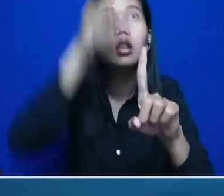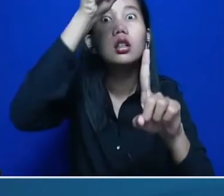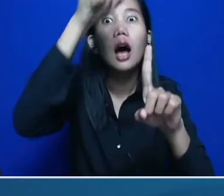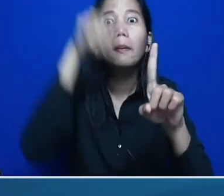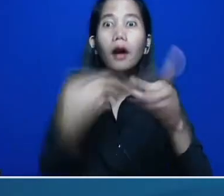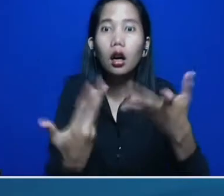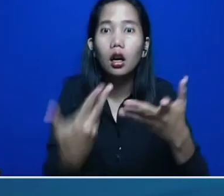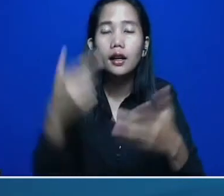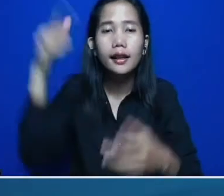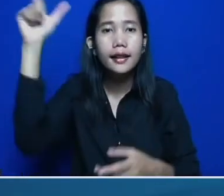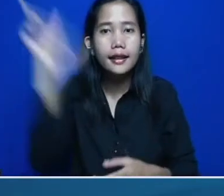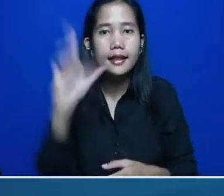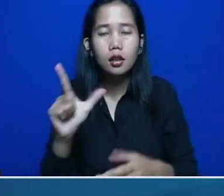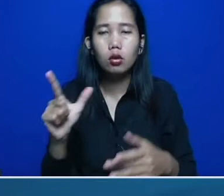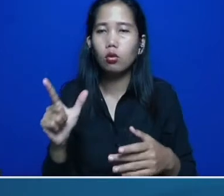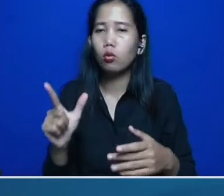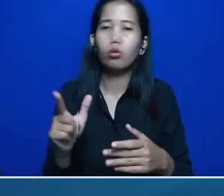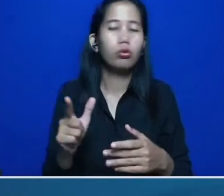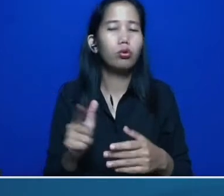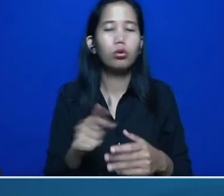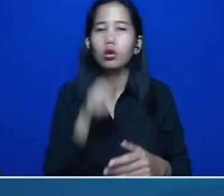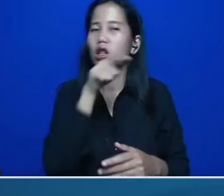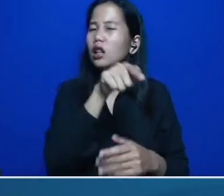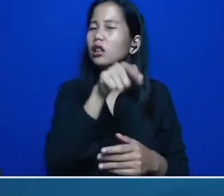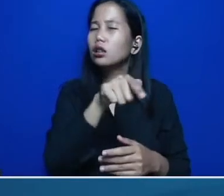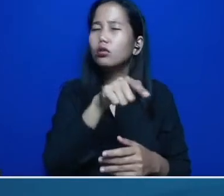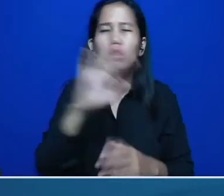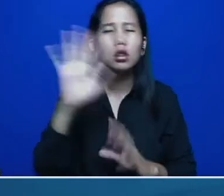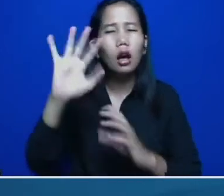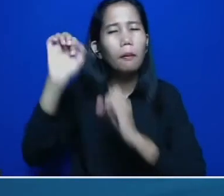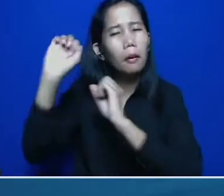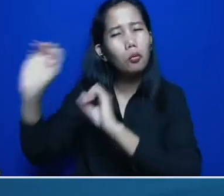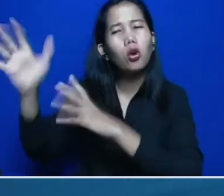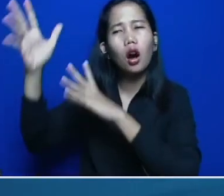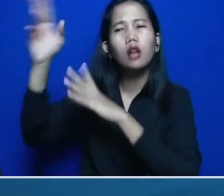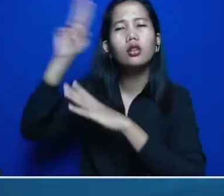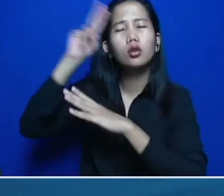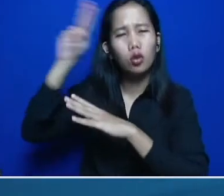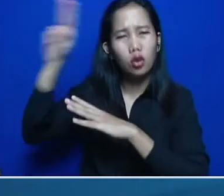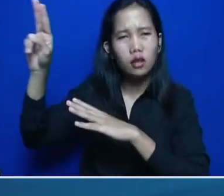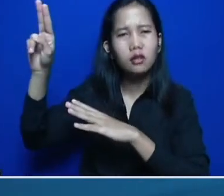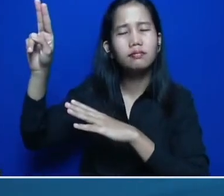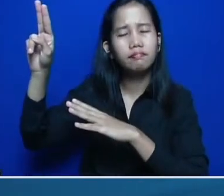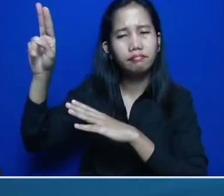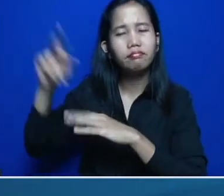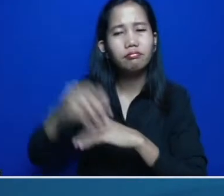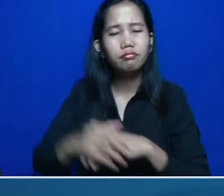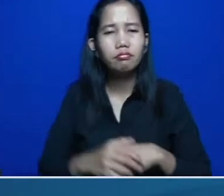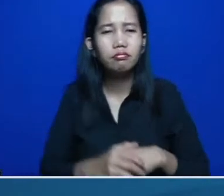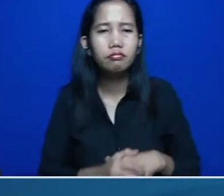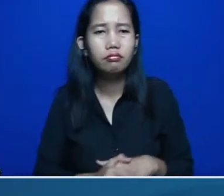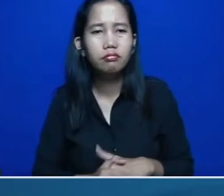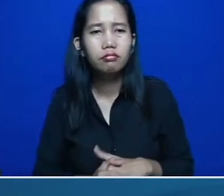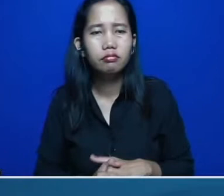minum anggur Jangan melihat kepada anggur kalau merah menarik warnanya dan menghilang dalam